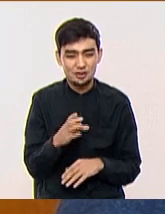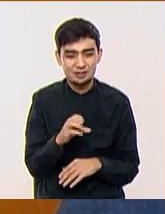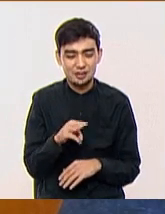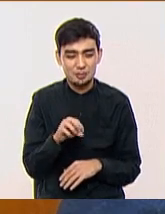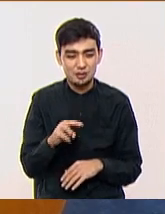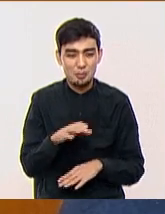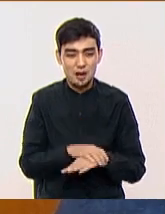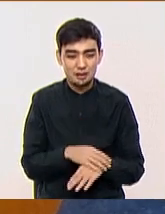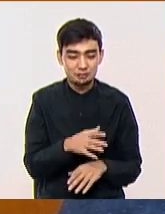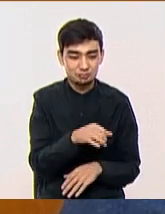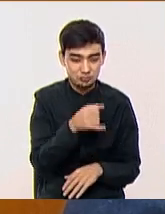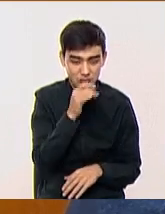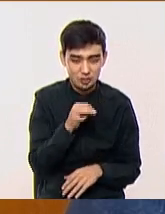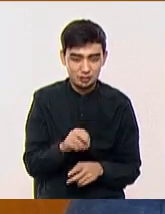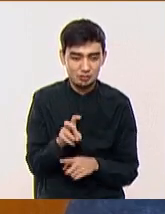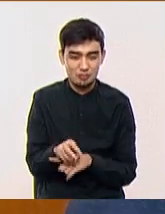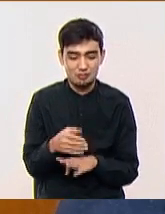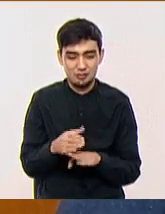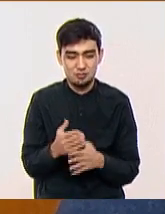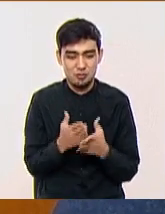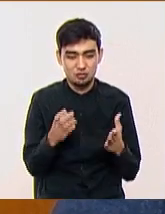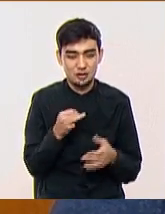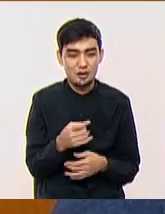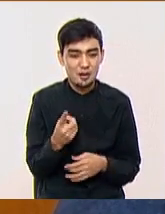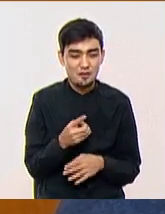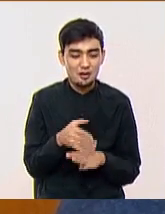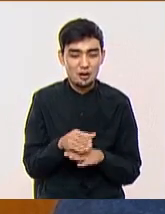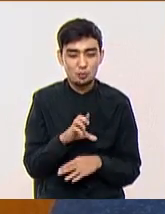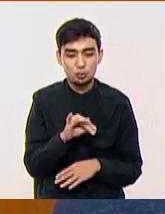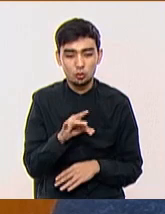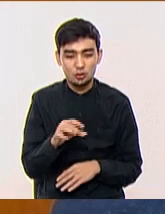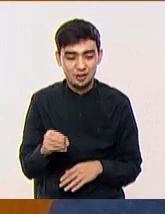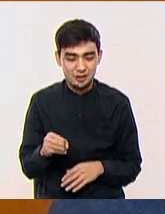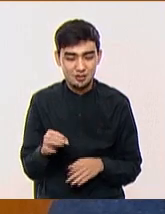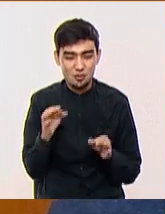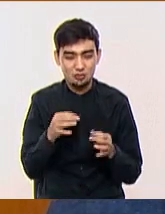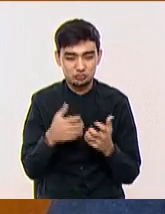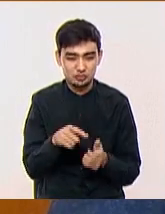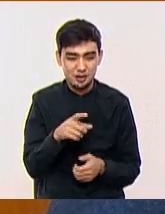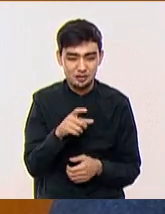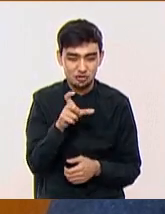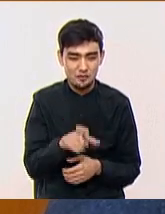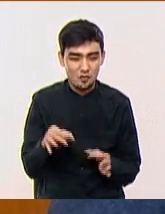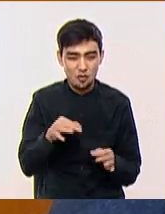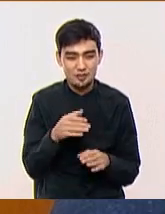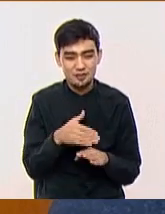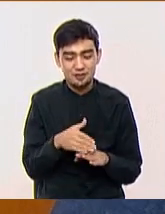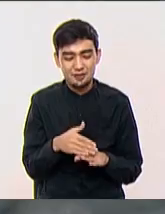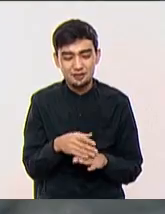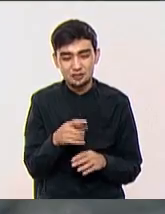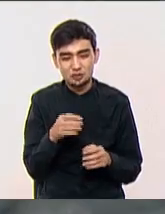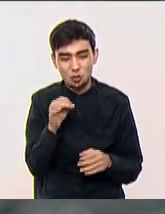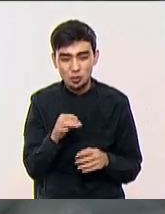арқылы рәсімдей алмағаннан кейін жүгініп жатады. Бірақ бұл бірінші кредиттік бюро арқылы азаматтың несие тарихына мән берілмейді деген сөз